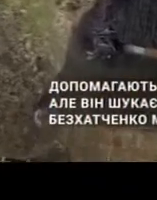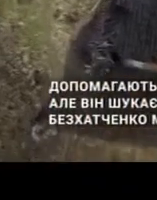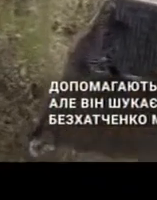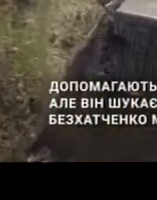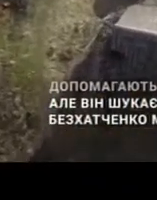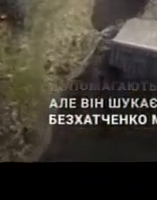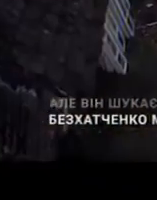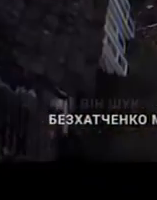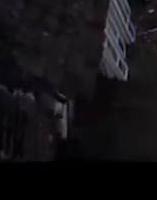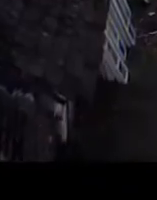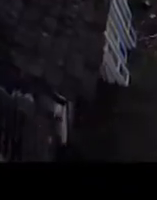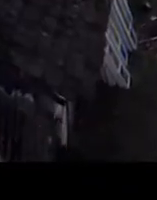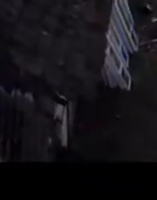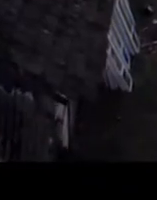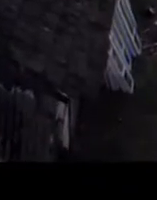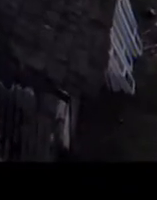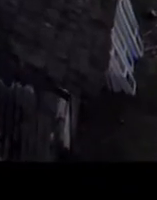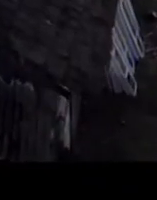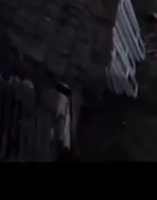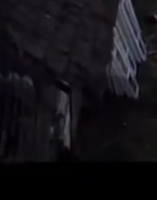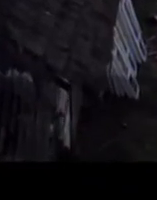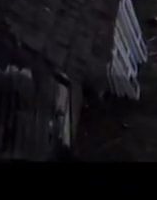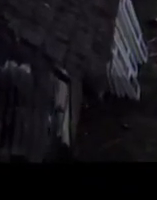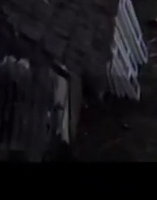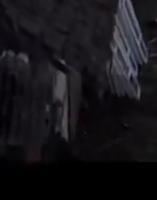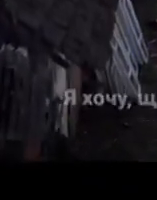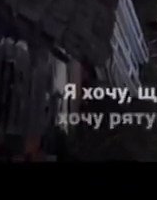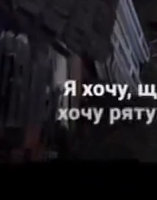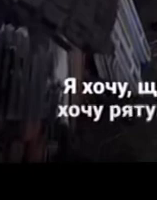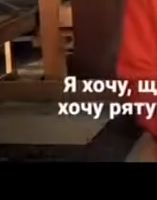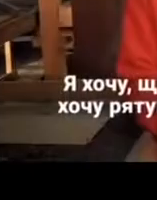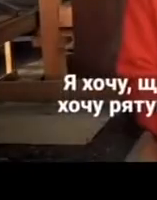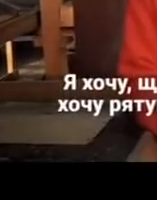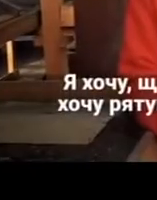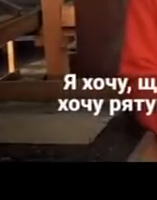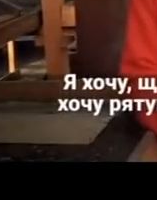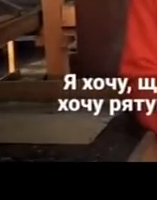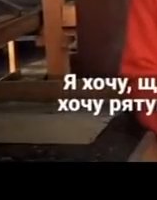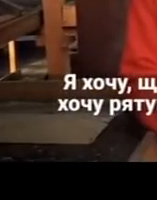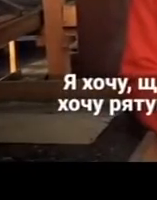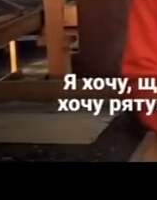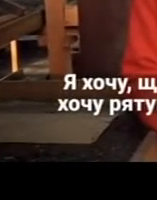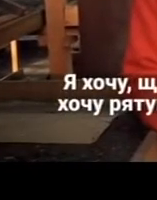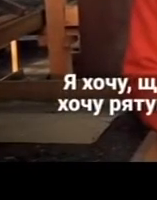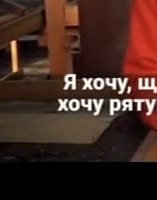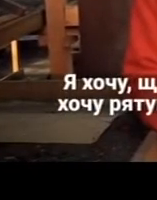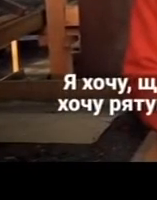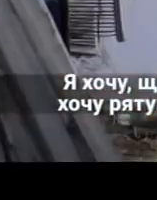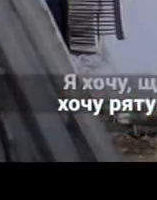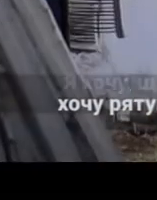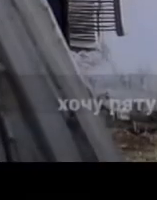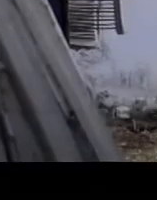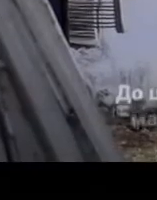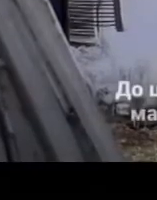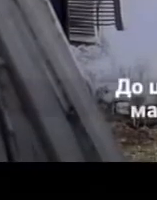Я знаю, что такое улица. Я хочу, чтобы каждый человек имел свою крышу. Хотя спасать, сколько я смогу, людской жизнь. К